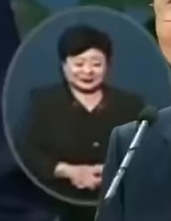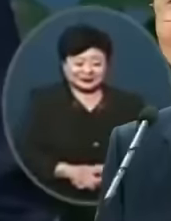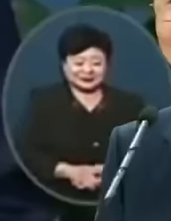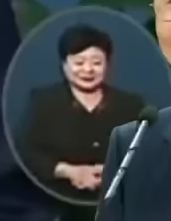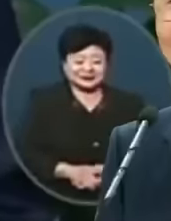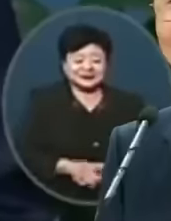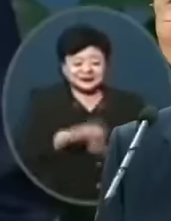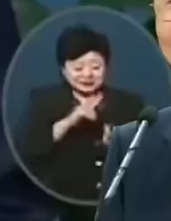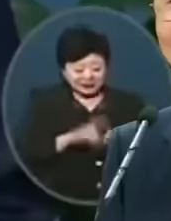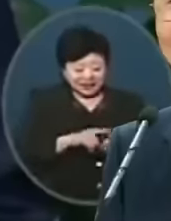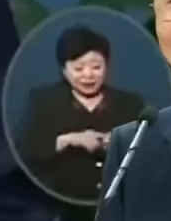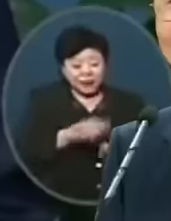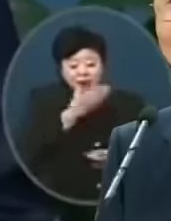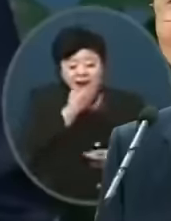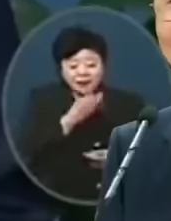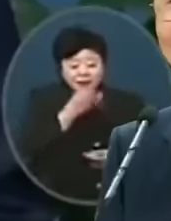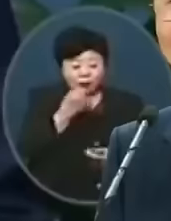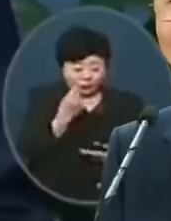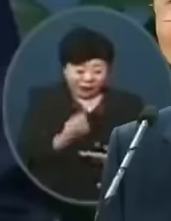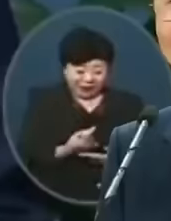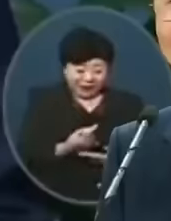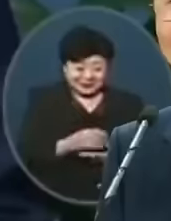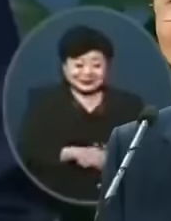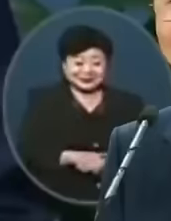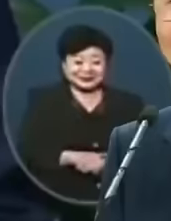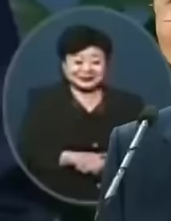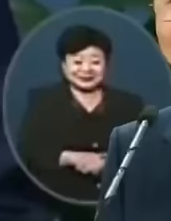것만큼 행복이 다가오게 되는 것입니다.